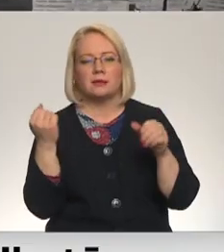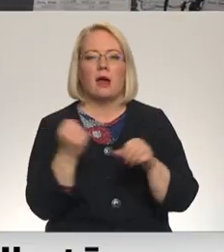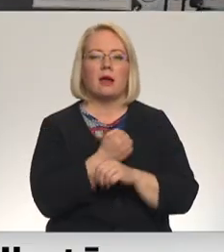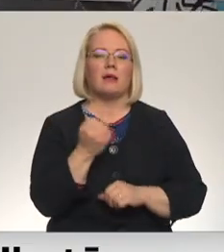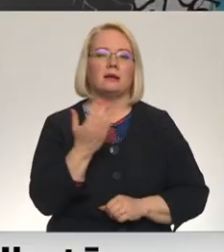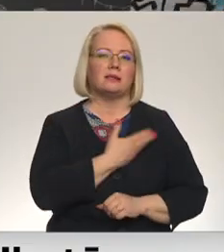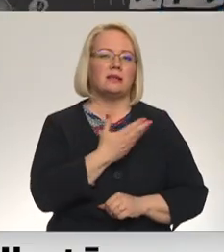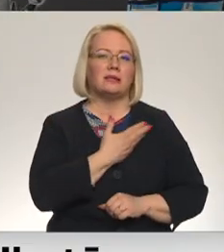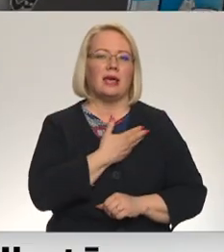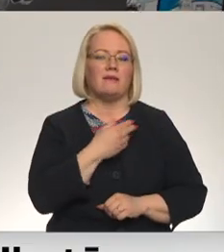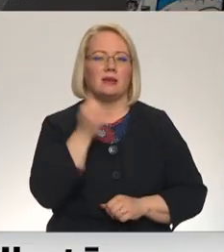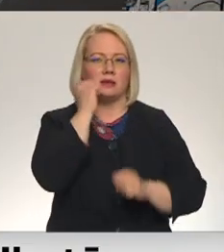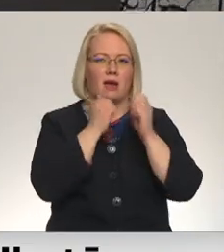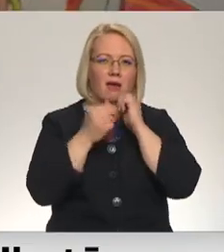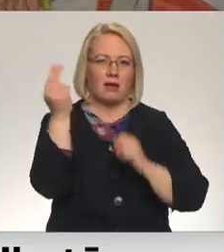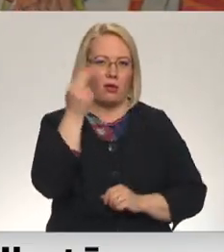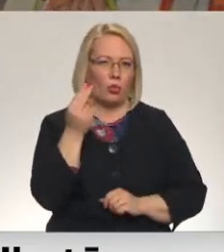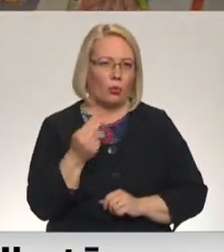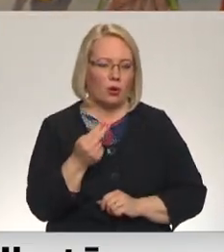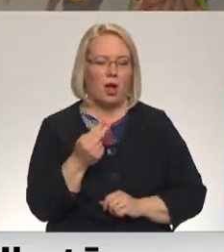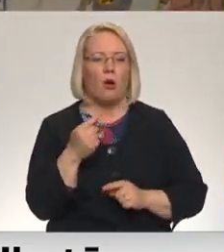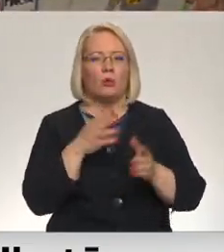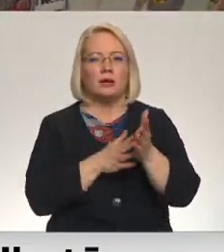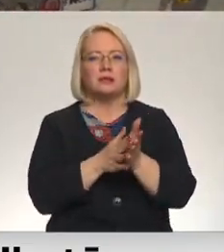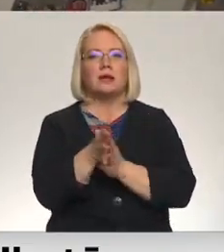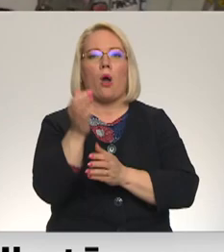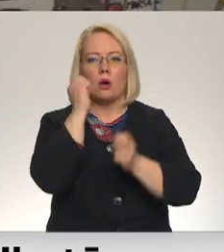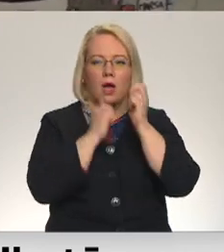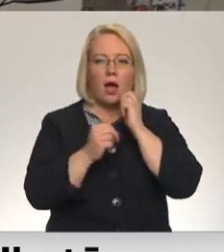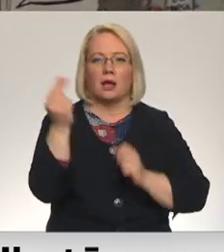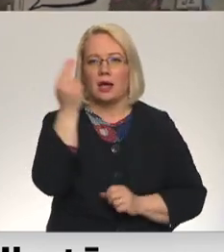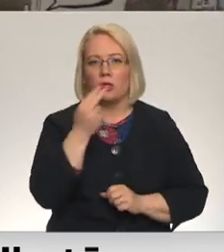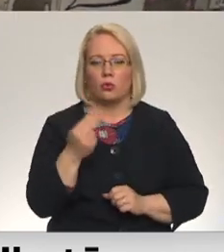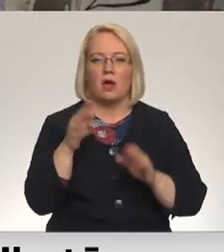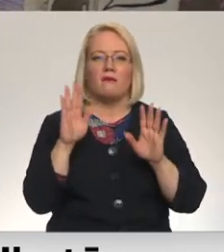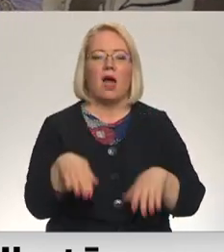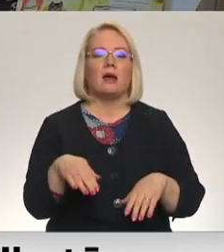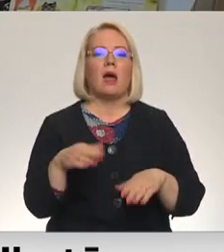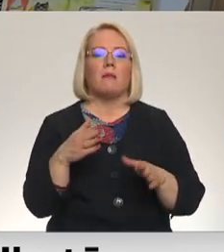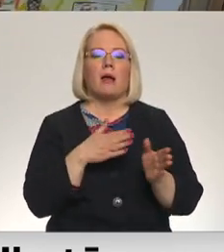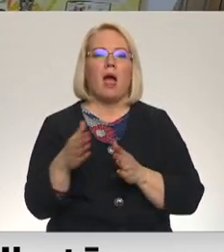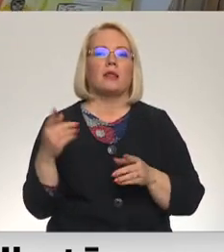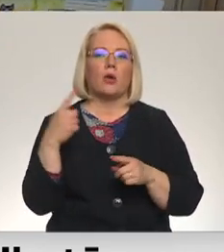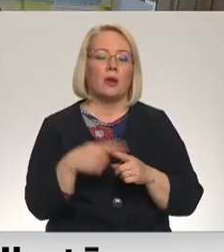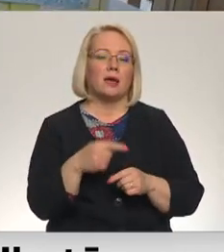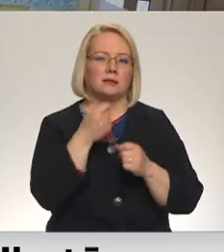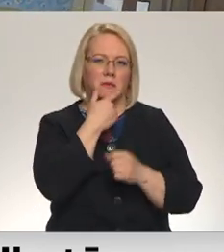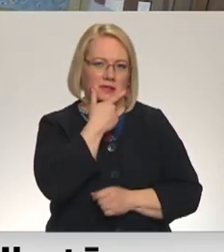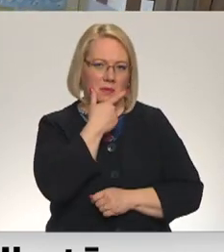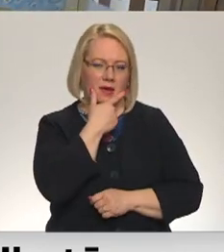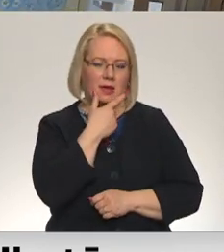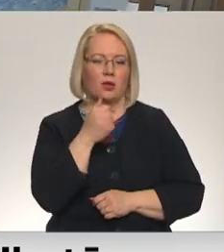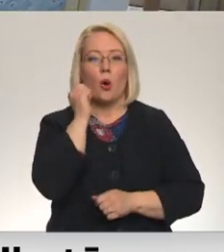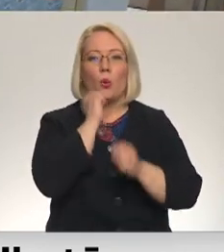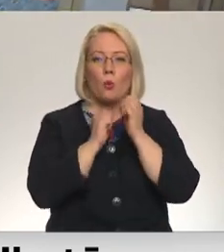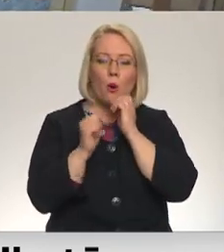sadzīves karikatūra. Un caur karikatūru mēs vienkārši varam kārtējo reizi pasmaidīt, jo man liekas, ka